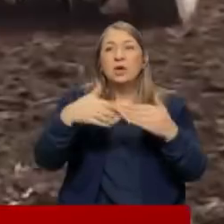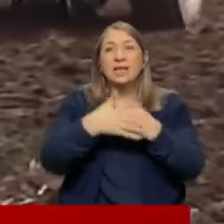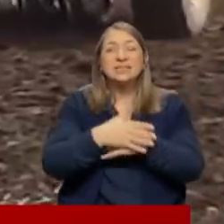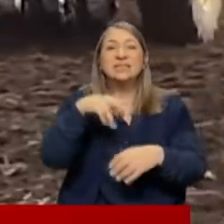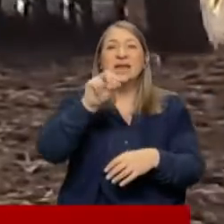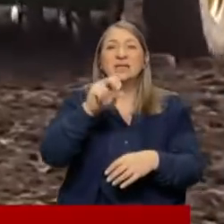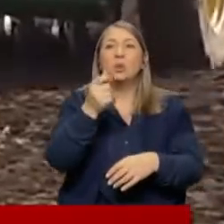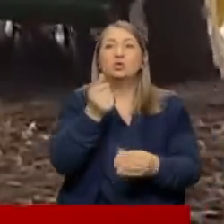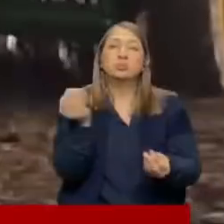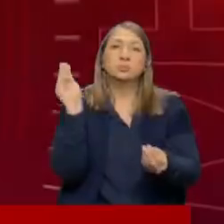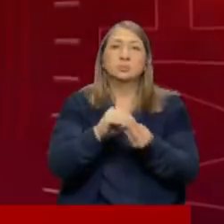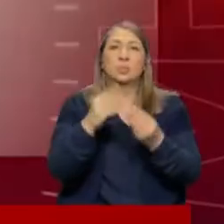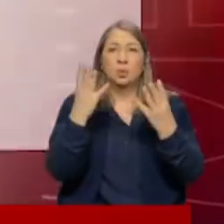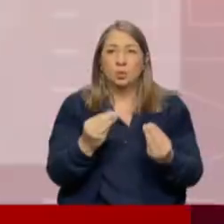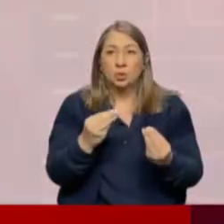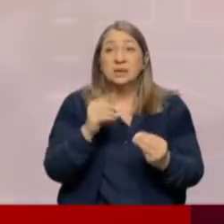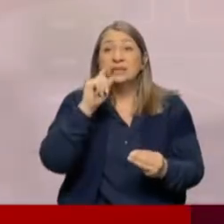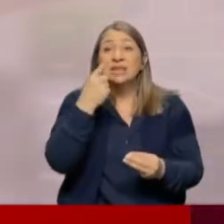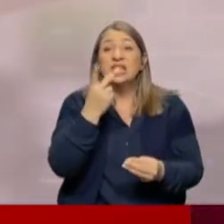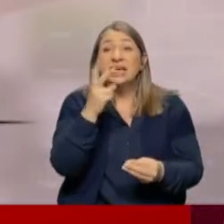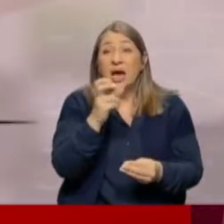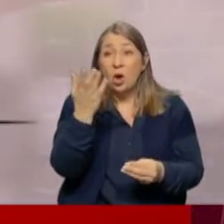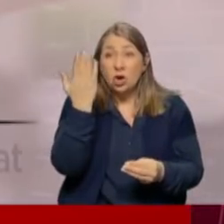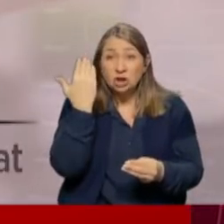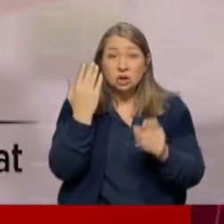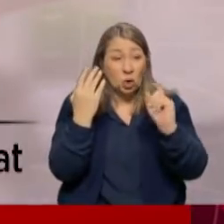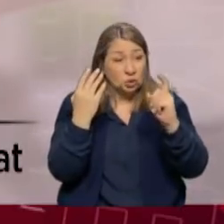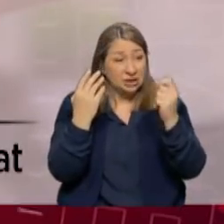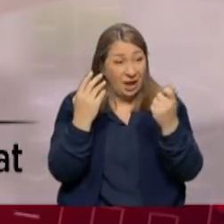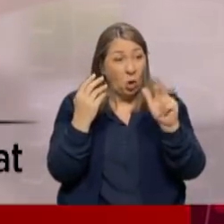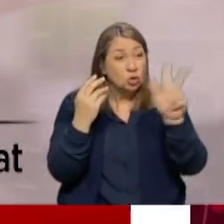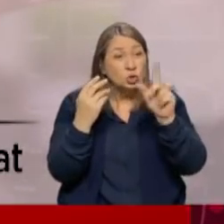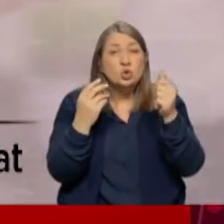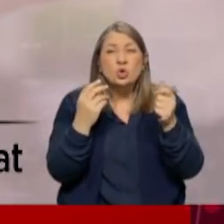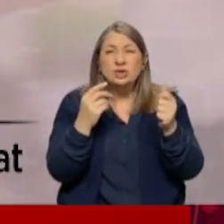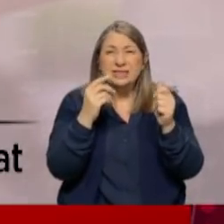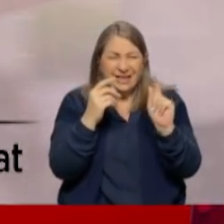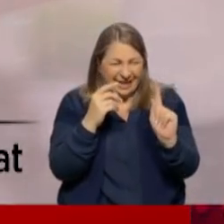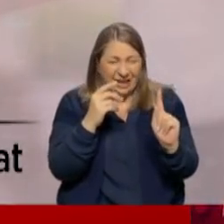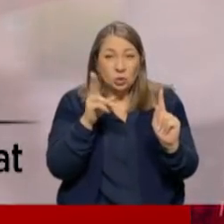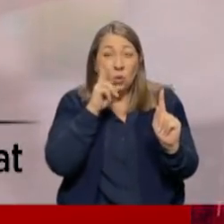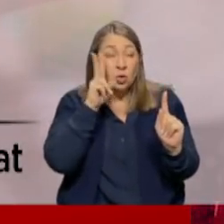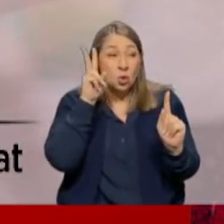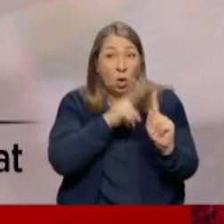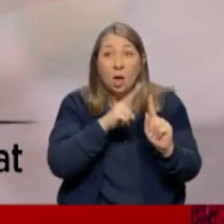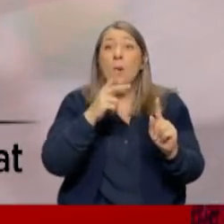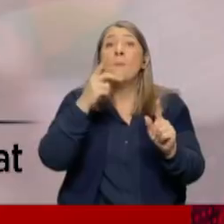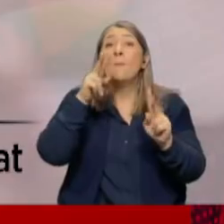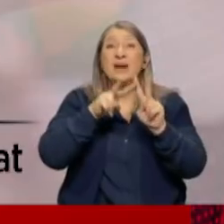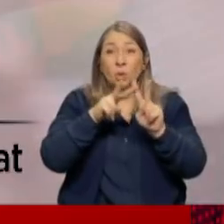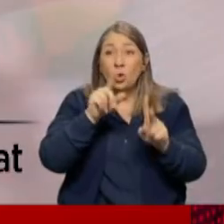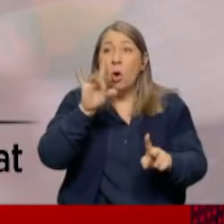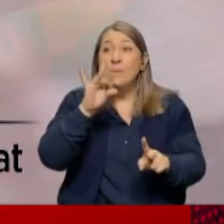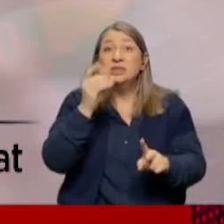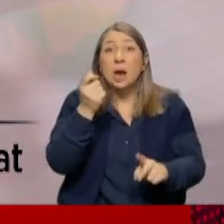itibariyle 80 kuruş daha pahalı olacak. Sadece 2 ay önce 9 lira 30 kuruşla tek haneyi son kez gören motorin 15